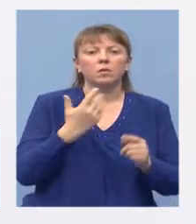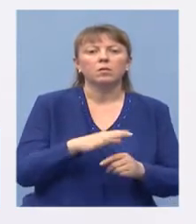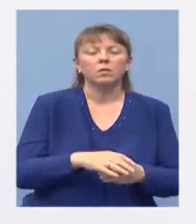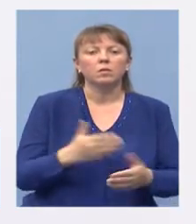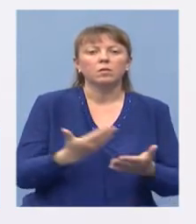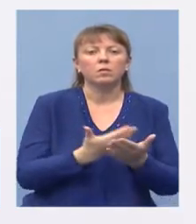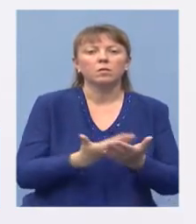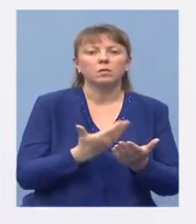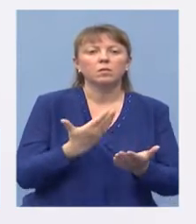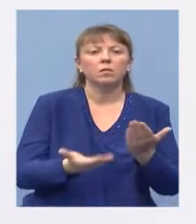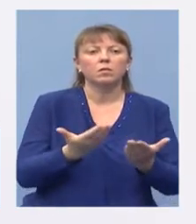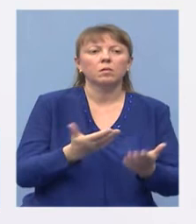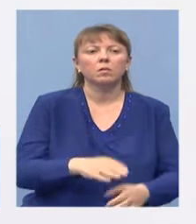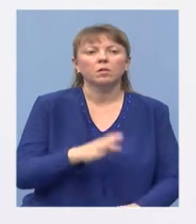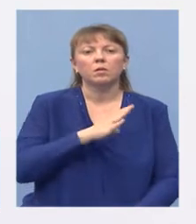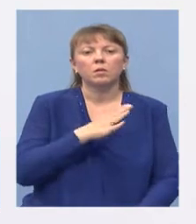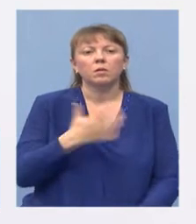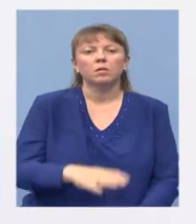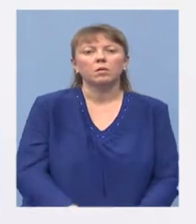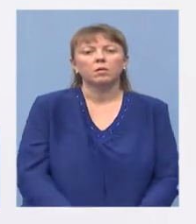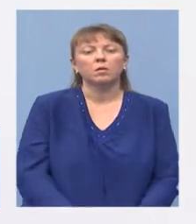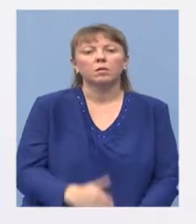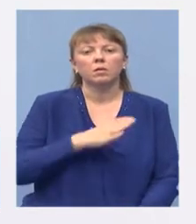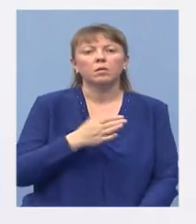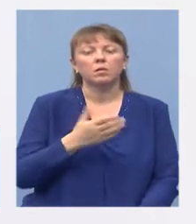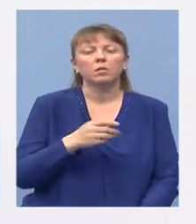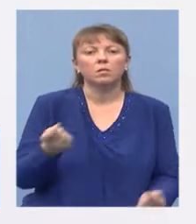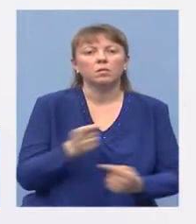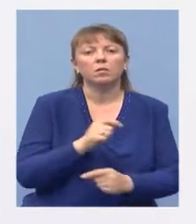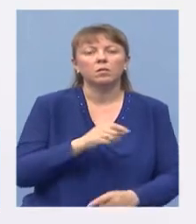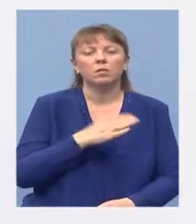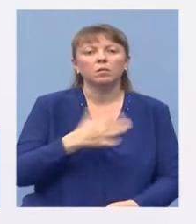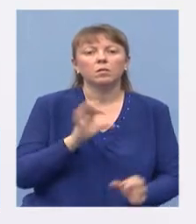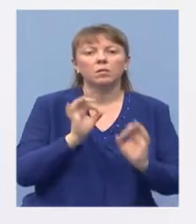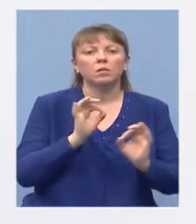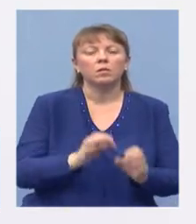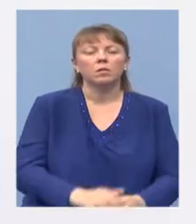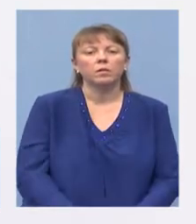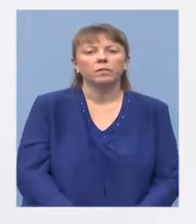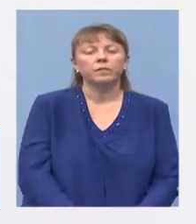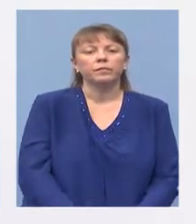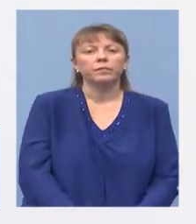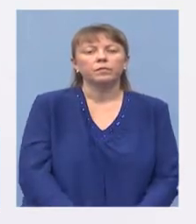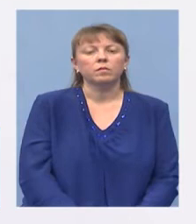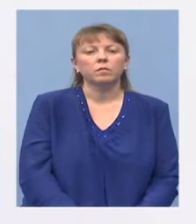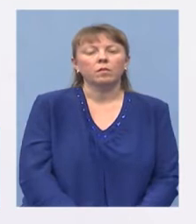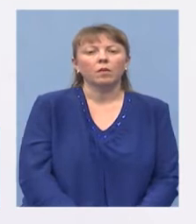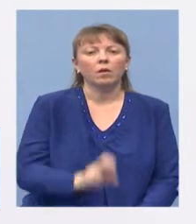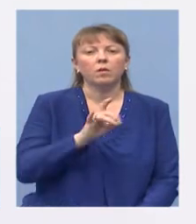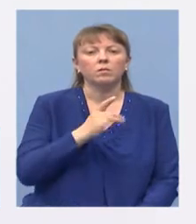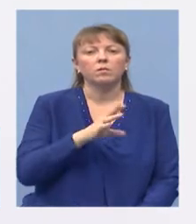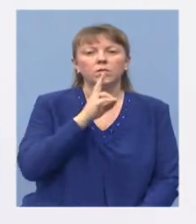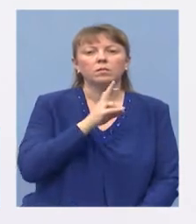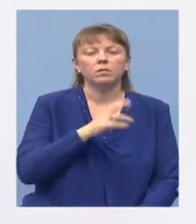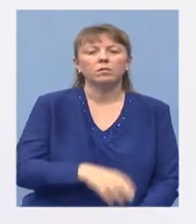информации. А если какие-то бывают моменты, где некорректно, но в принципе они минимизированы, потому что все базы подтягиваются из государственной